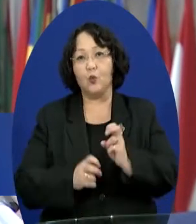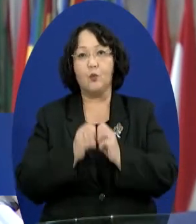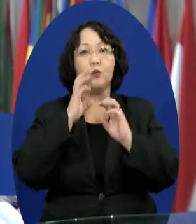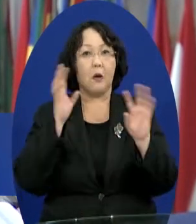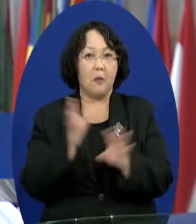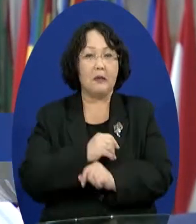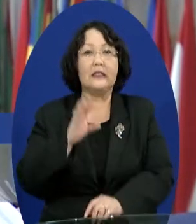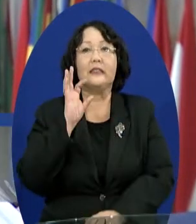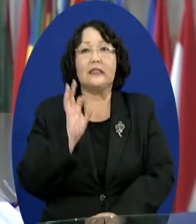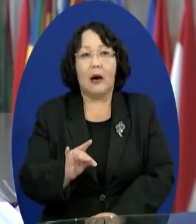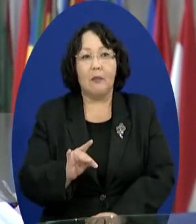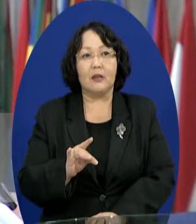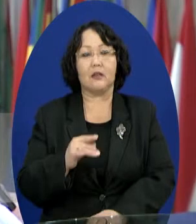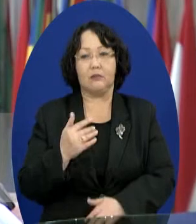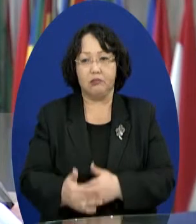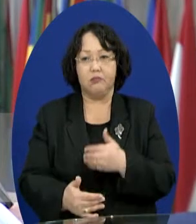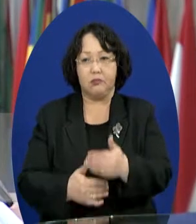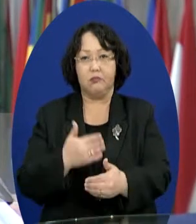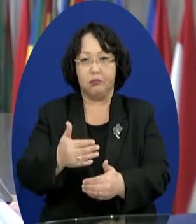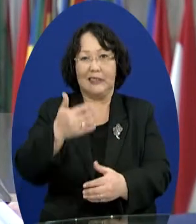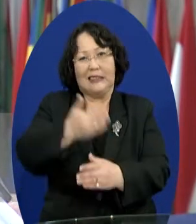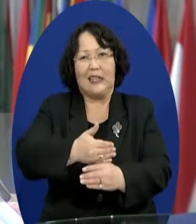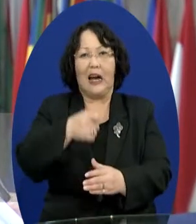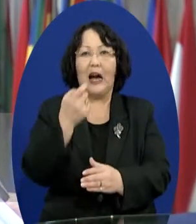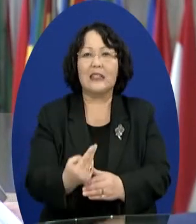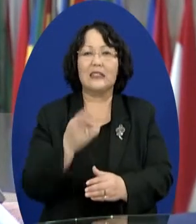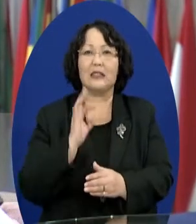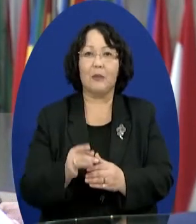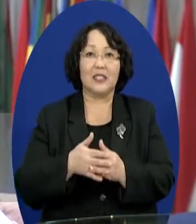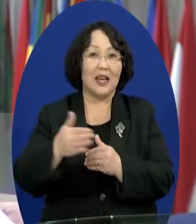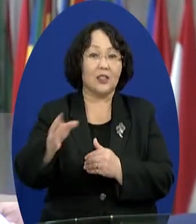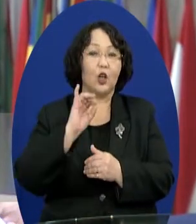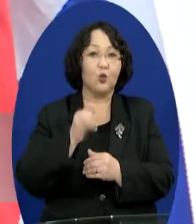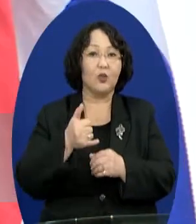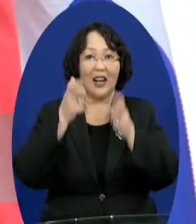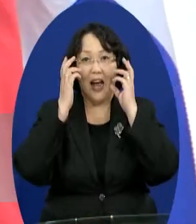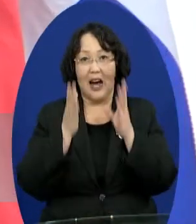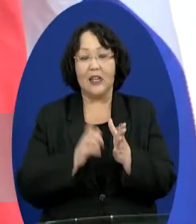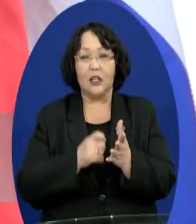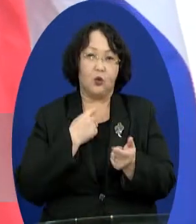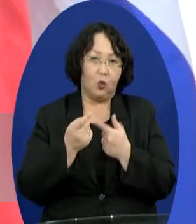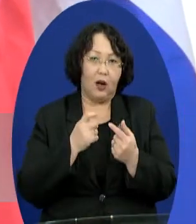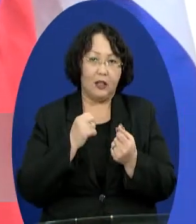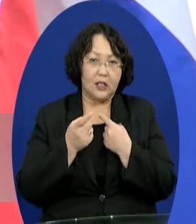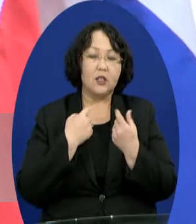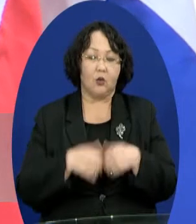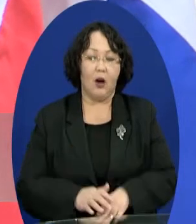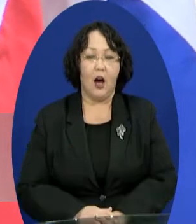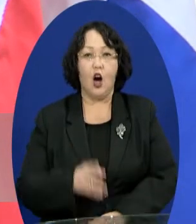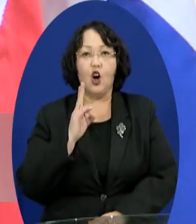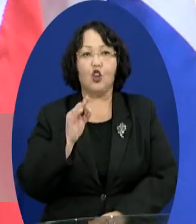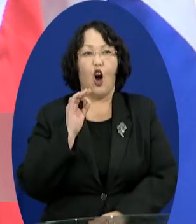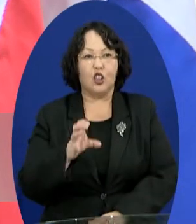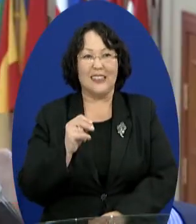байгуулалт ямар ямар шатанда аль аль ажлууд гацж ийн одоо цаашдаа юун дээр нь анхаарч болох тухай асуудлуудыг жишээлбэл ярьлаа. Коксын нүүрсийг